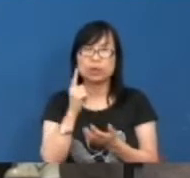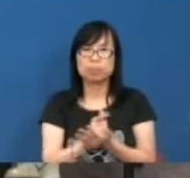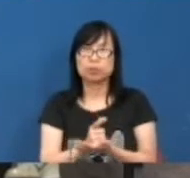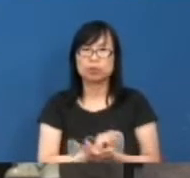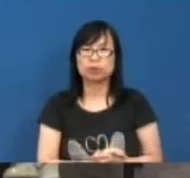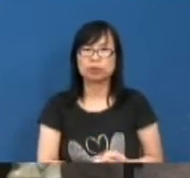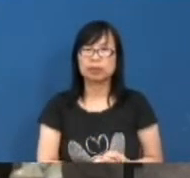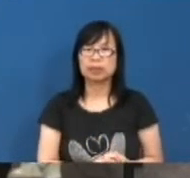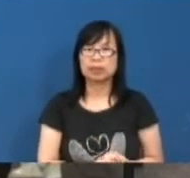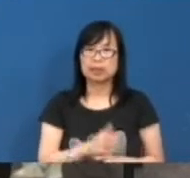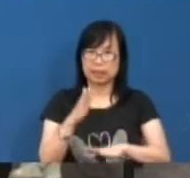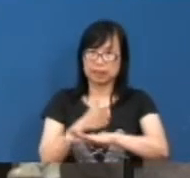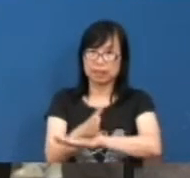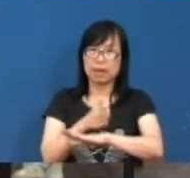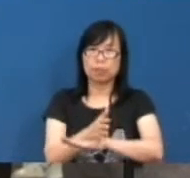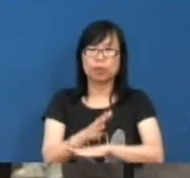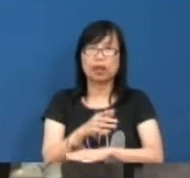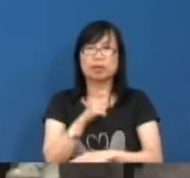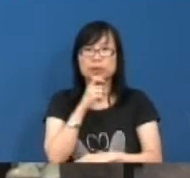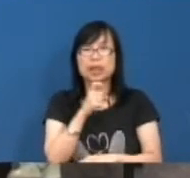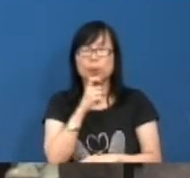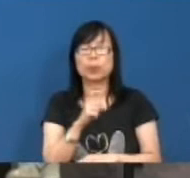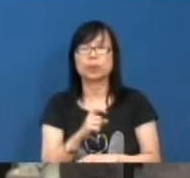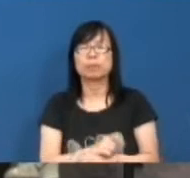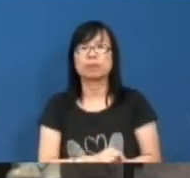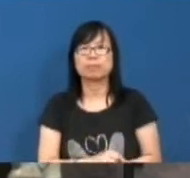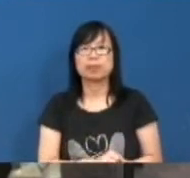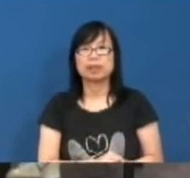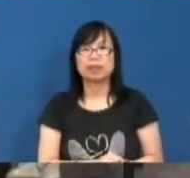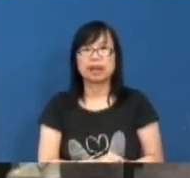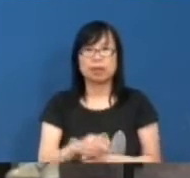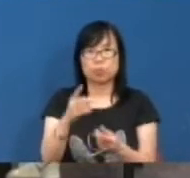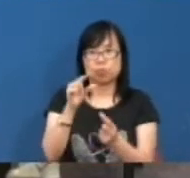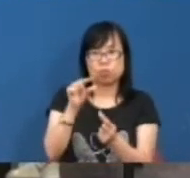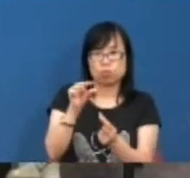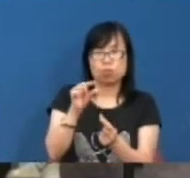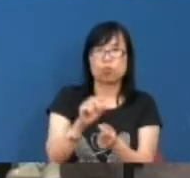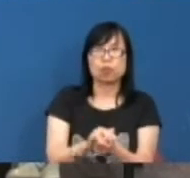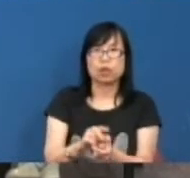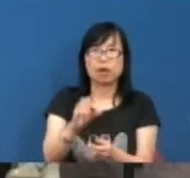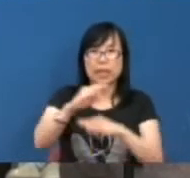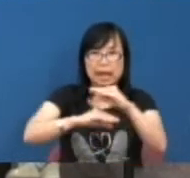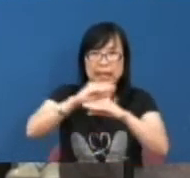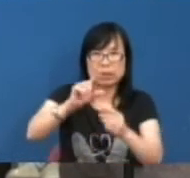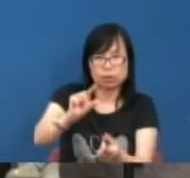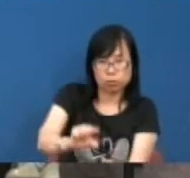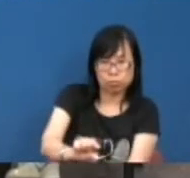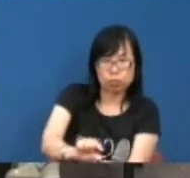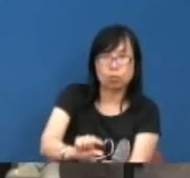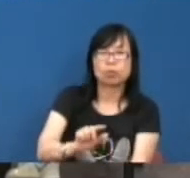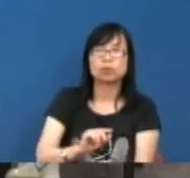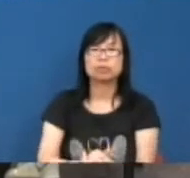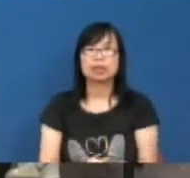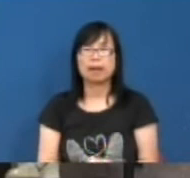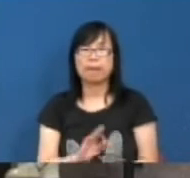我覺得當然社會。不排除有這些情況，即是打短裝這些東西，在建築的工程界其實即都